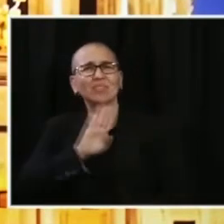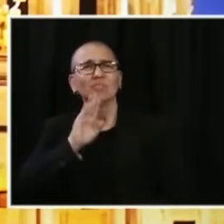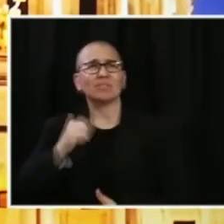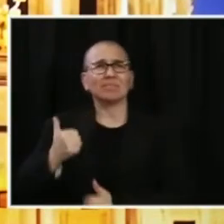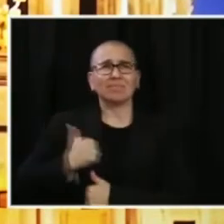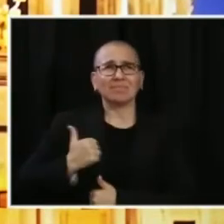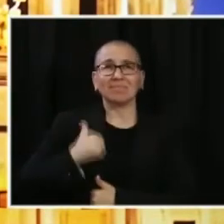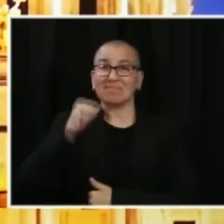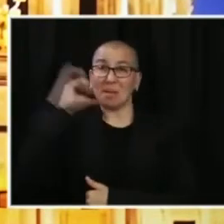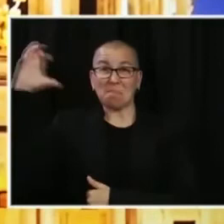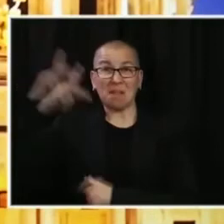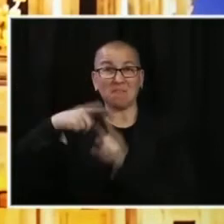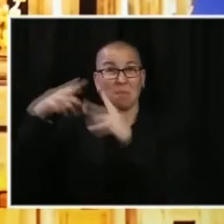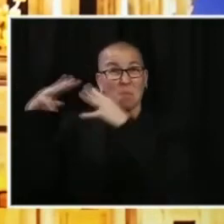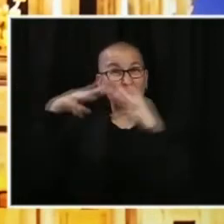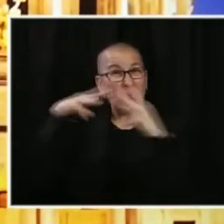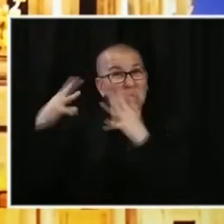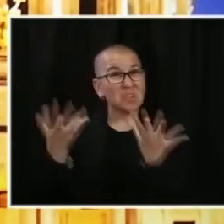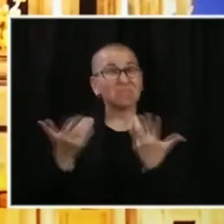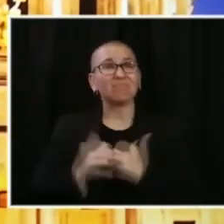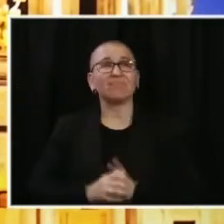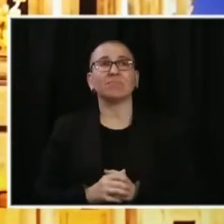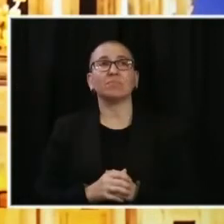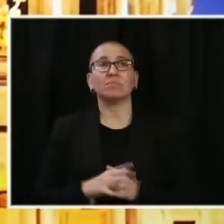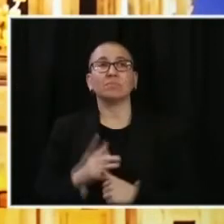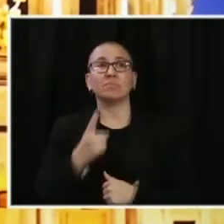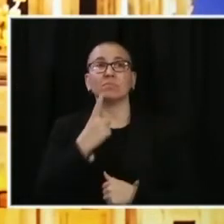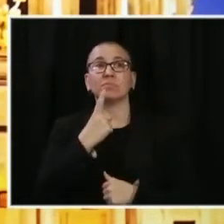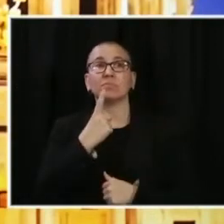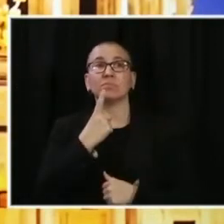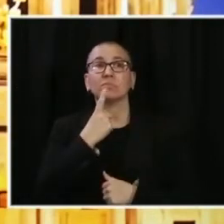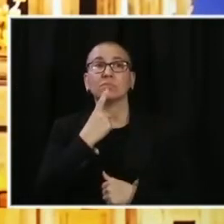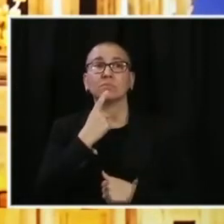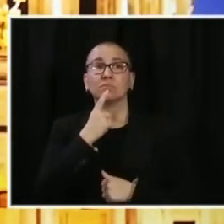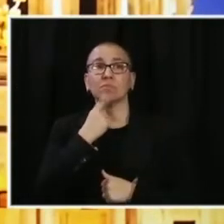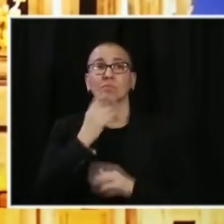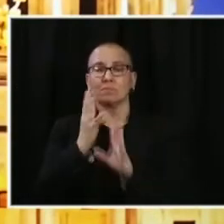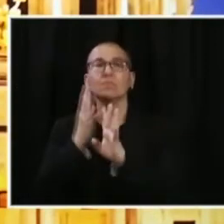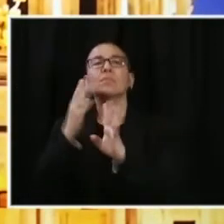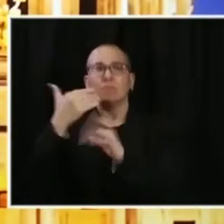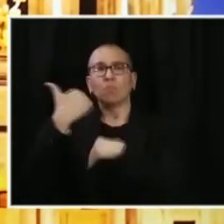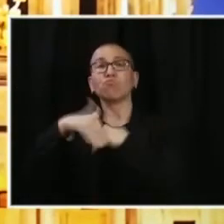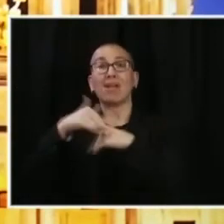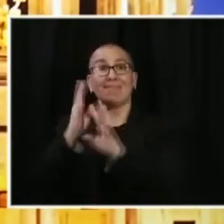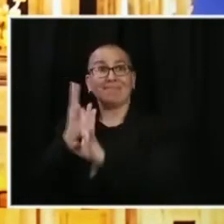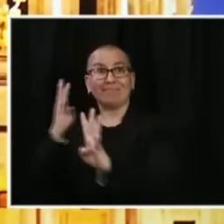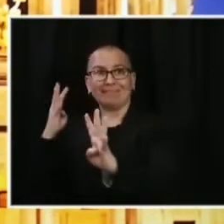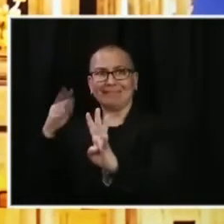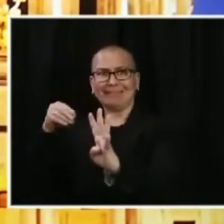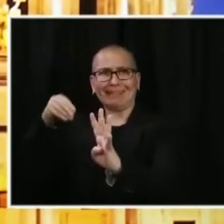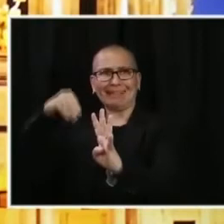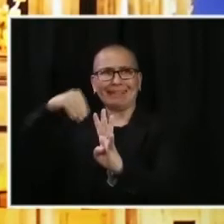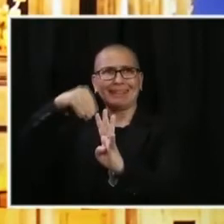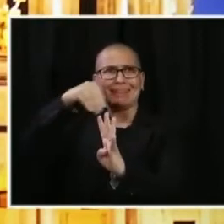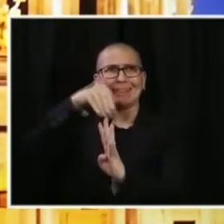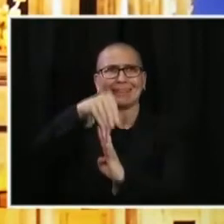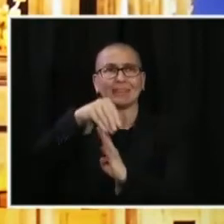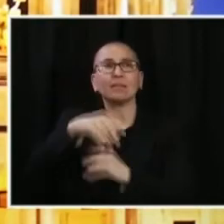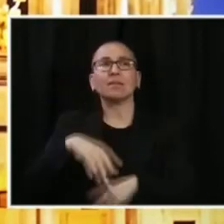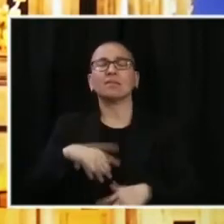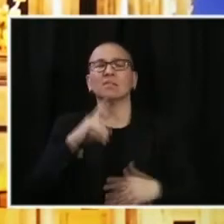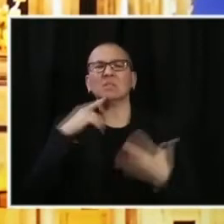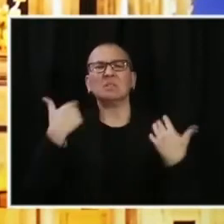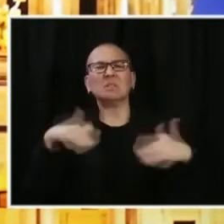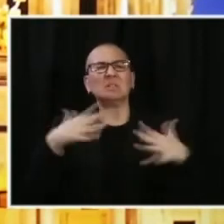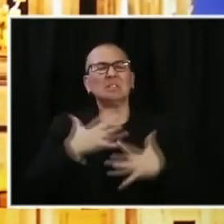hơn. Sự lý cho thác hạ trị lọ trẻ lộ. Trở nên nhớ tôi thổ quê depression là trường hoa cá là một tòa khó tí nọ.